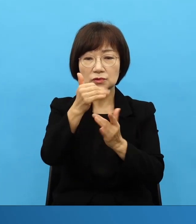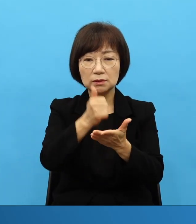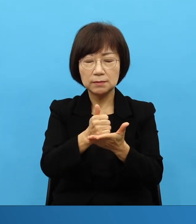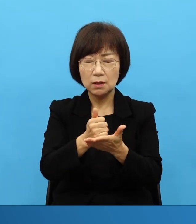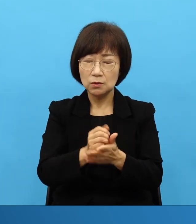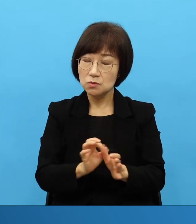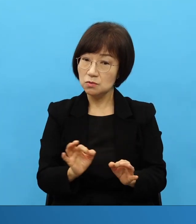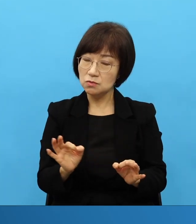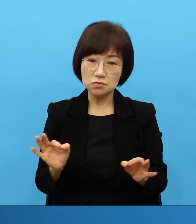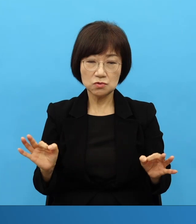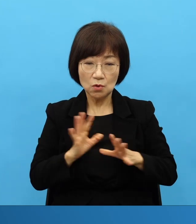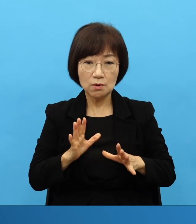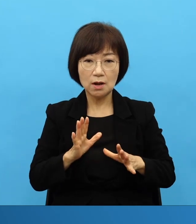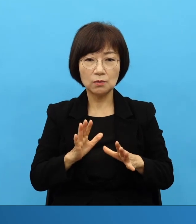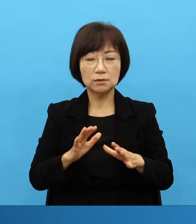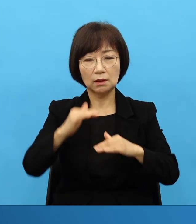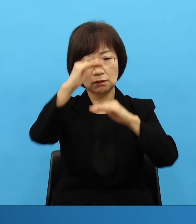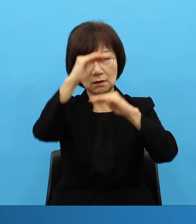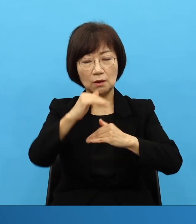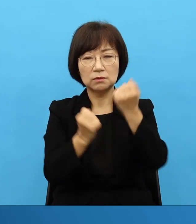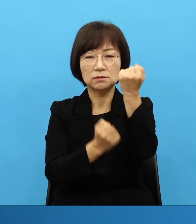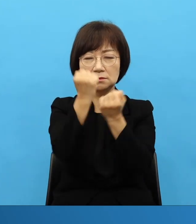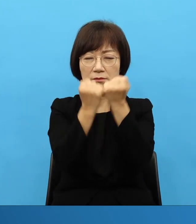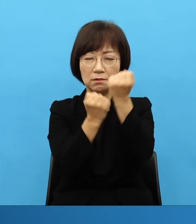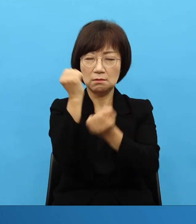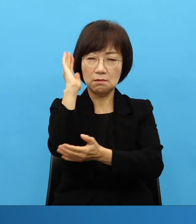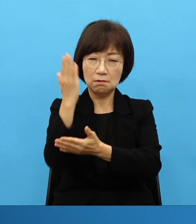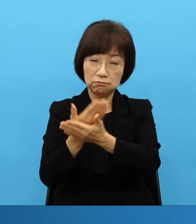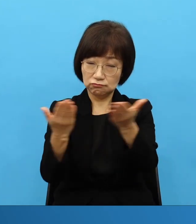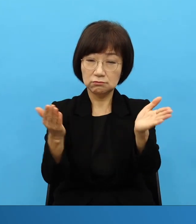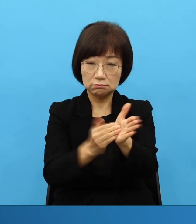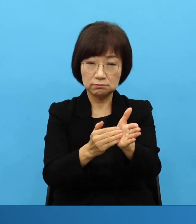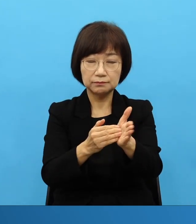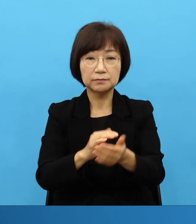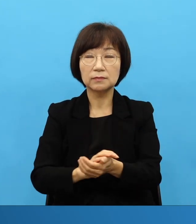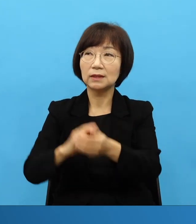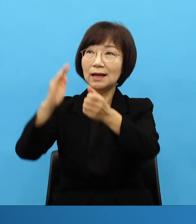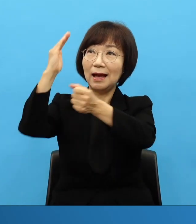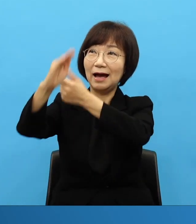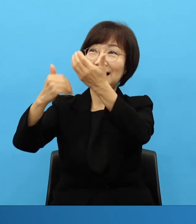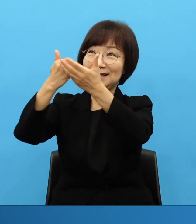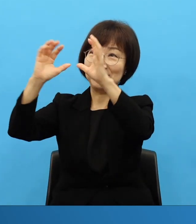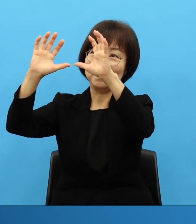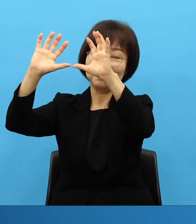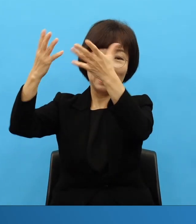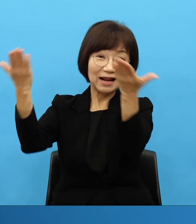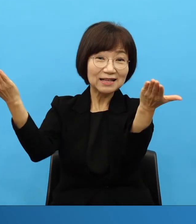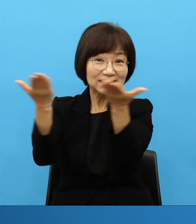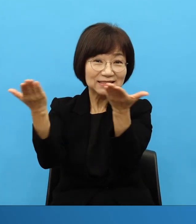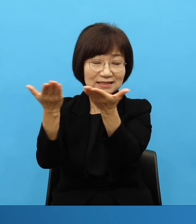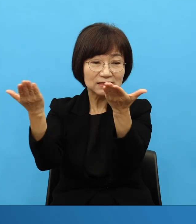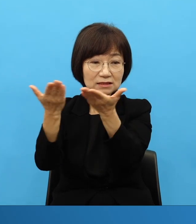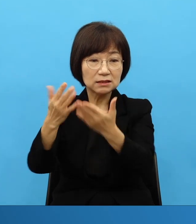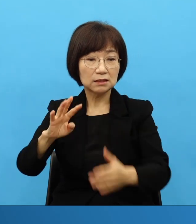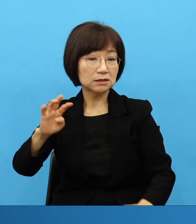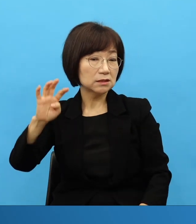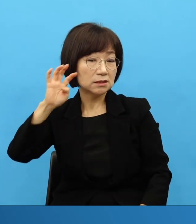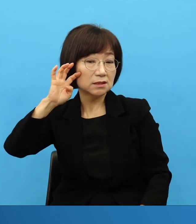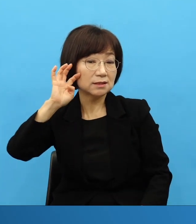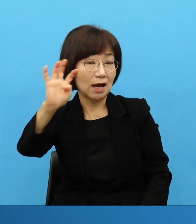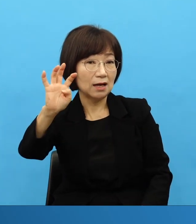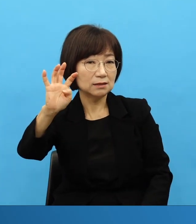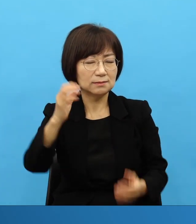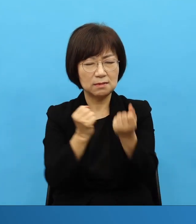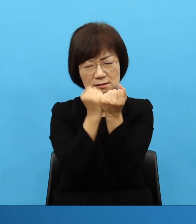about things and explained things that is unimaginable to us. 하나님 나라의 일을 40일 동안 설명했대요. For 40 days,